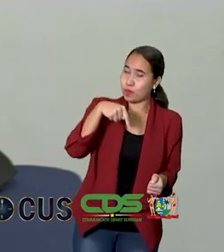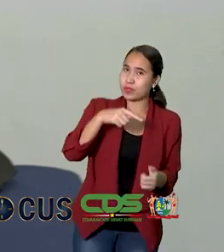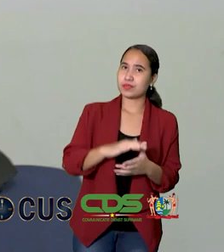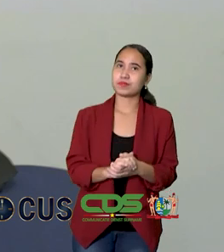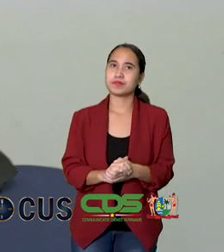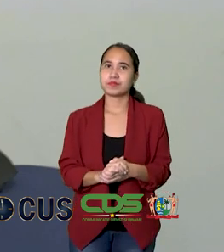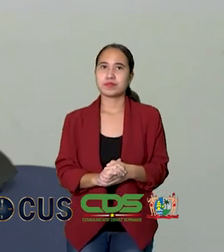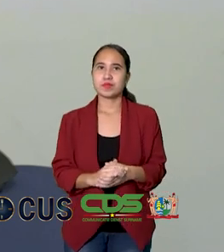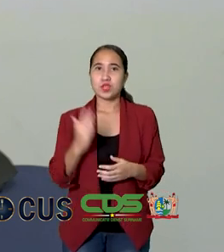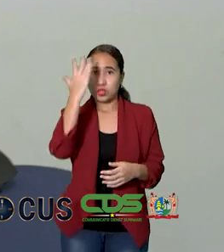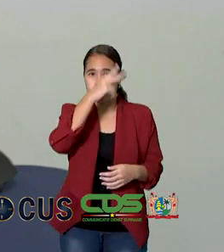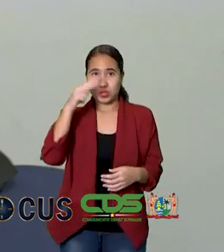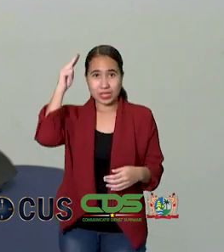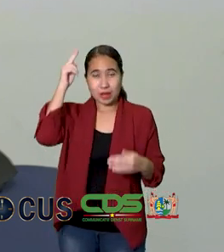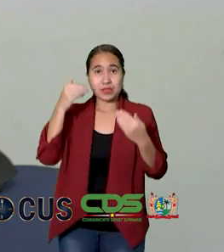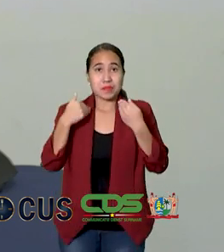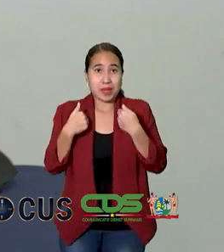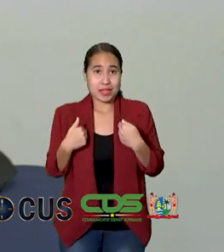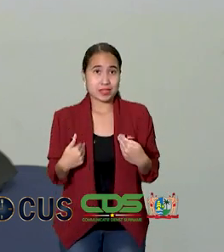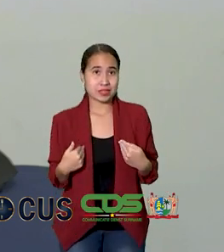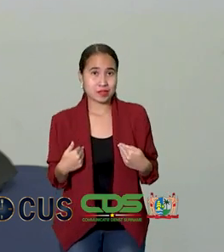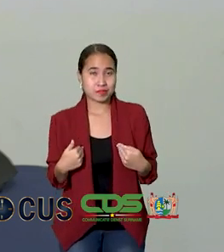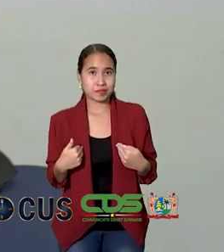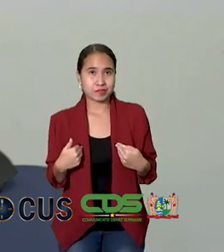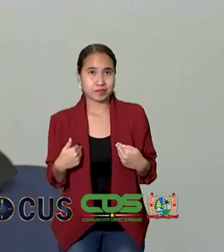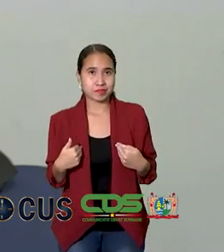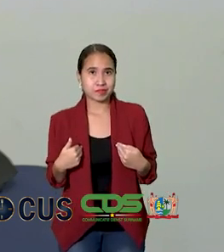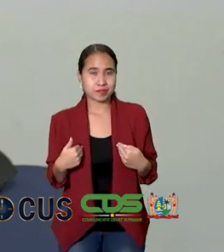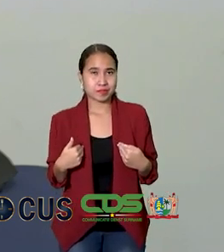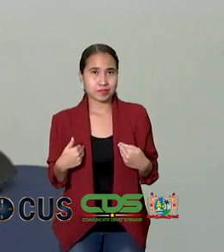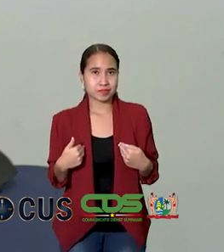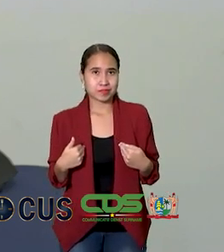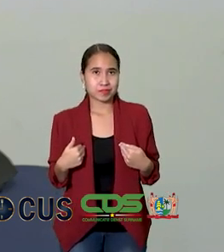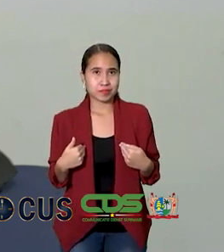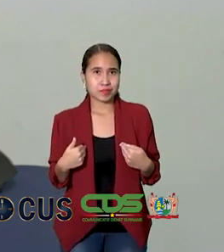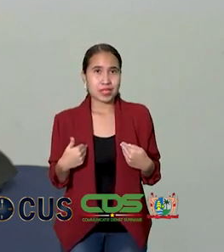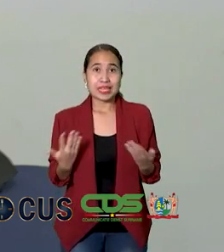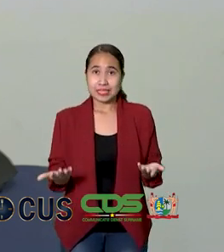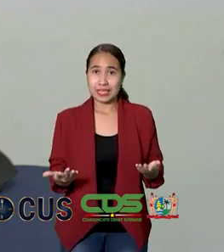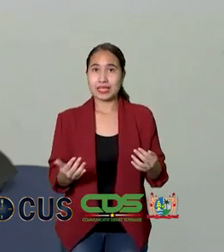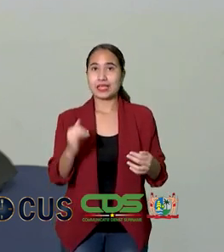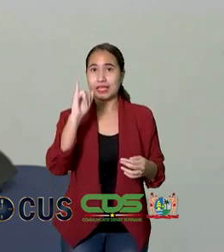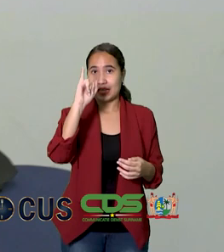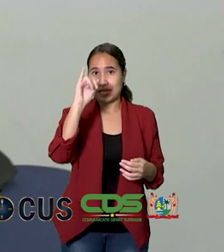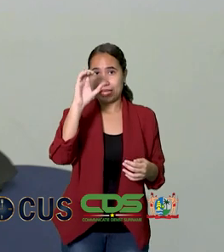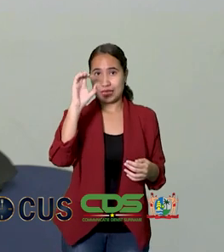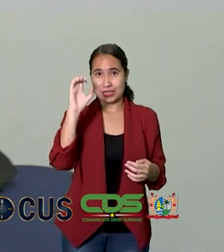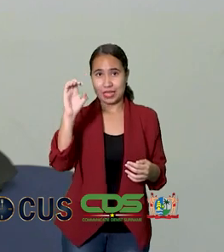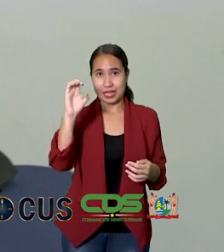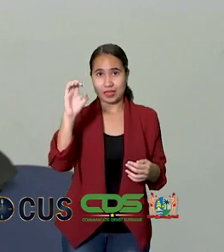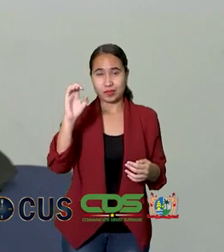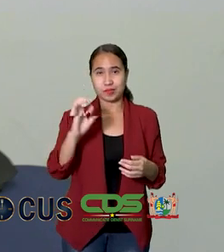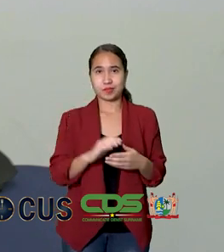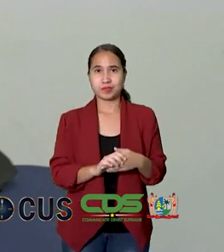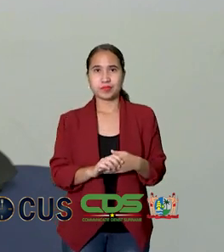sranamang, wanf unu, sa eindig in a intensive care of erger.